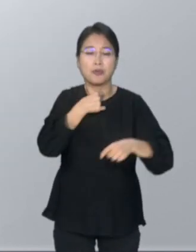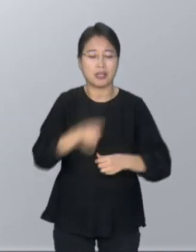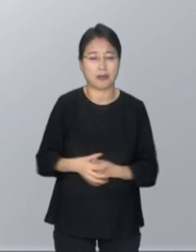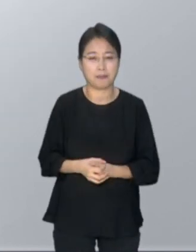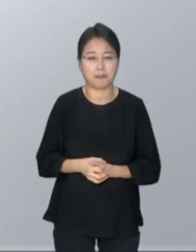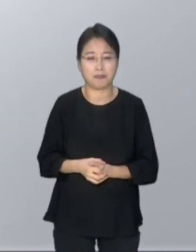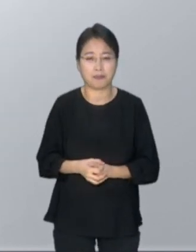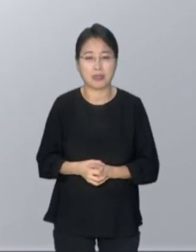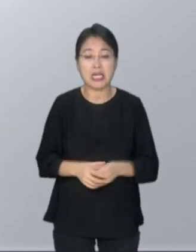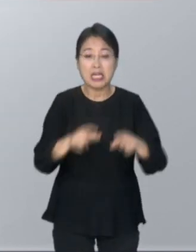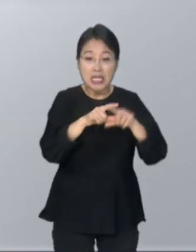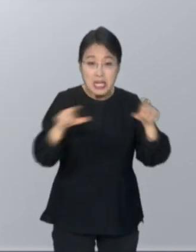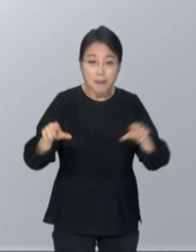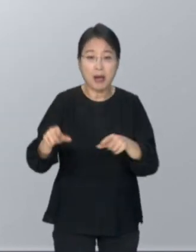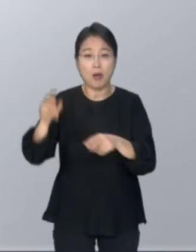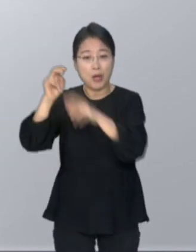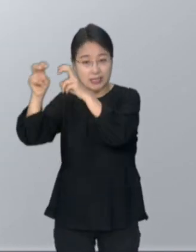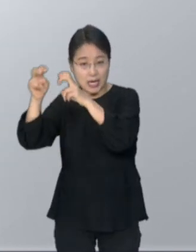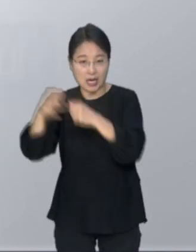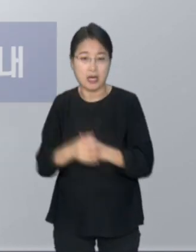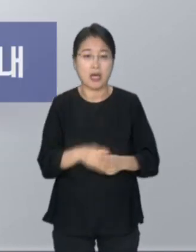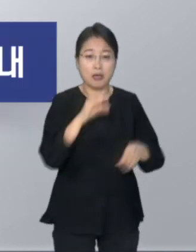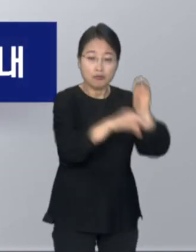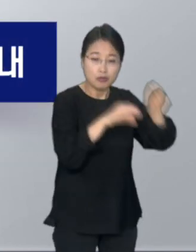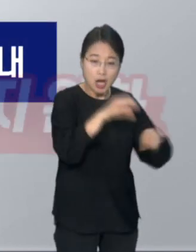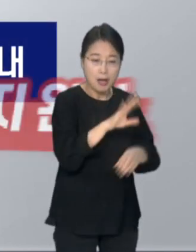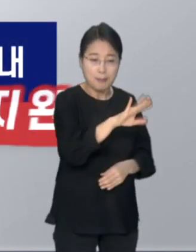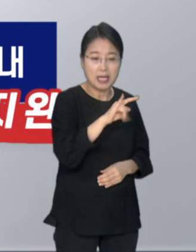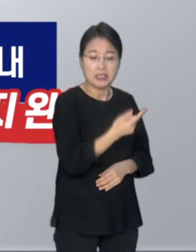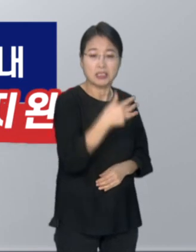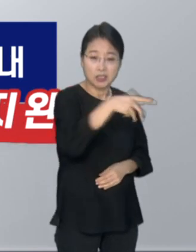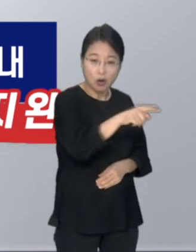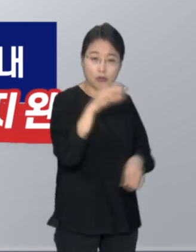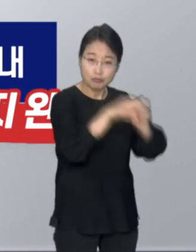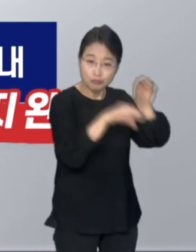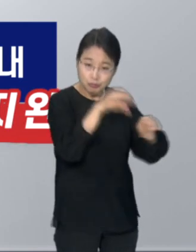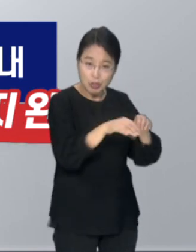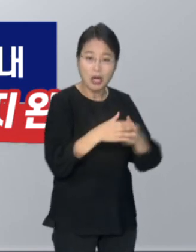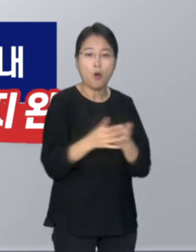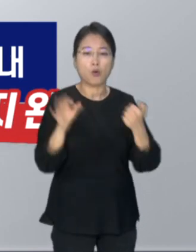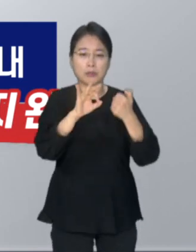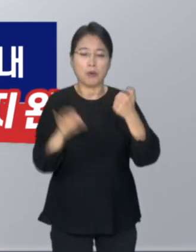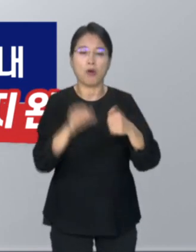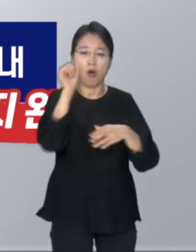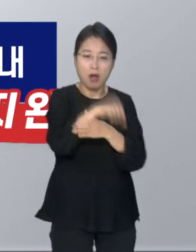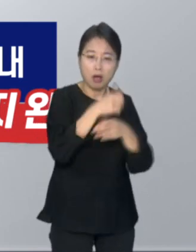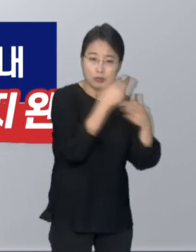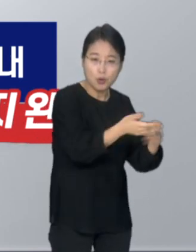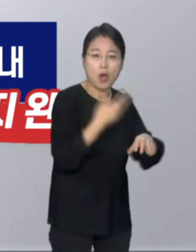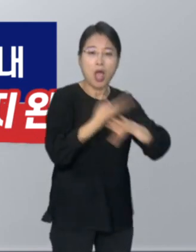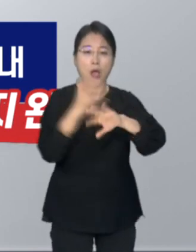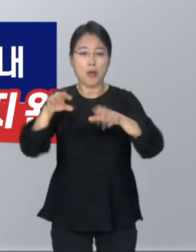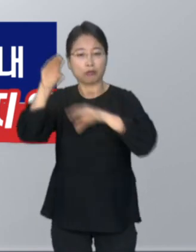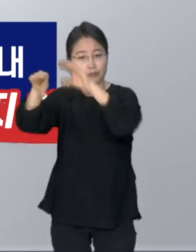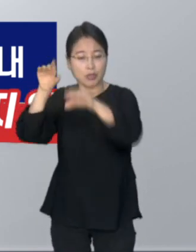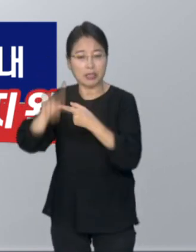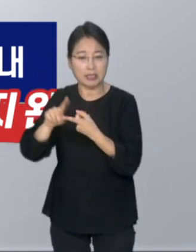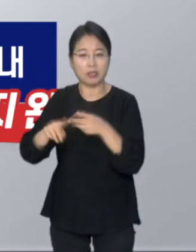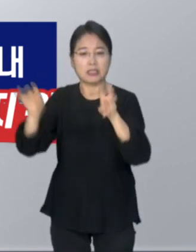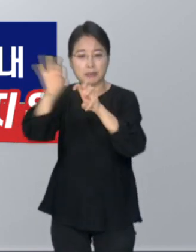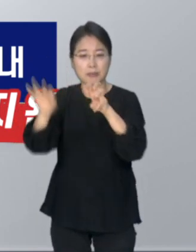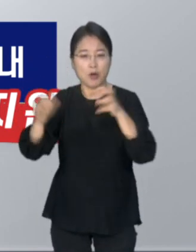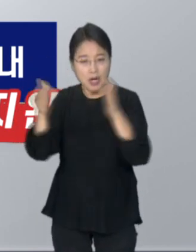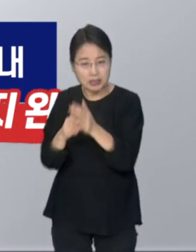위해 일반 지주회사의 벤처 캐피탈에 대한 외부 자금 출자를 50%까지 허용하고 해외 기업 투자 규제도